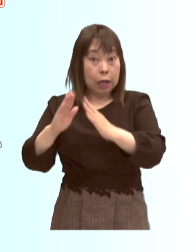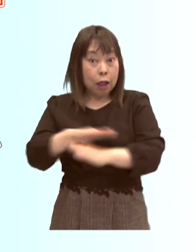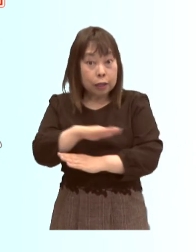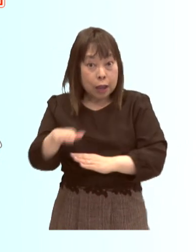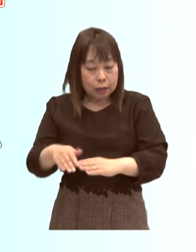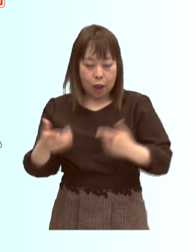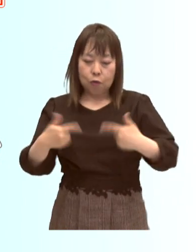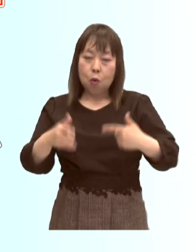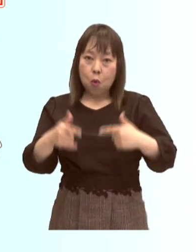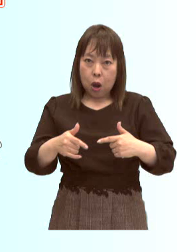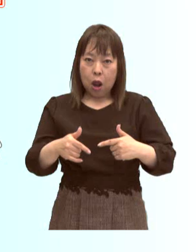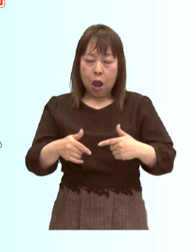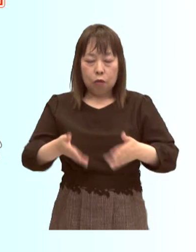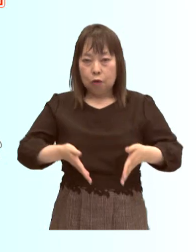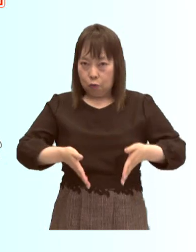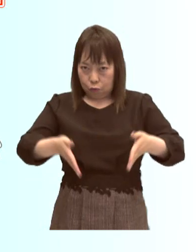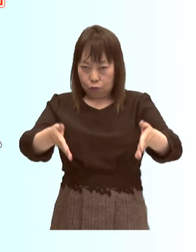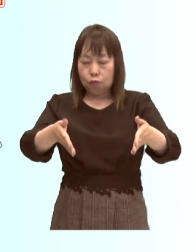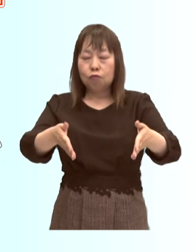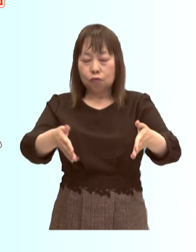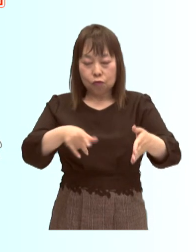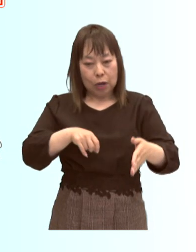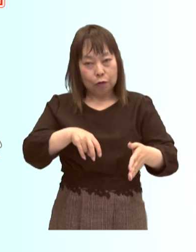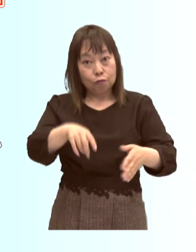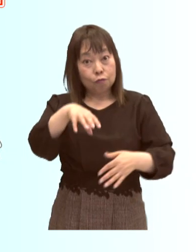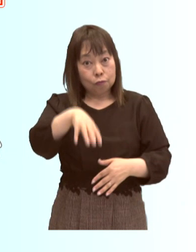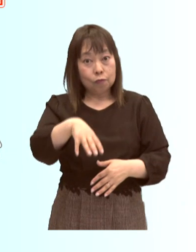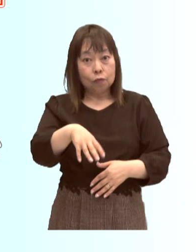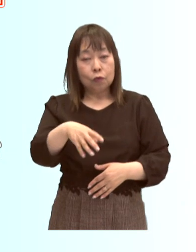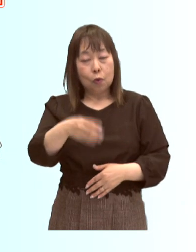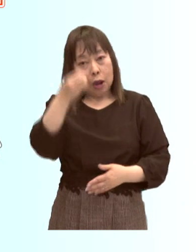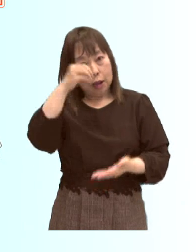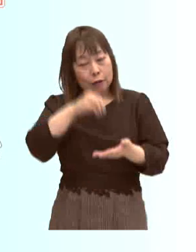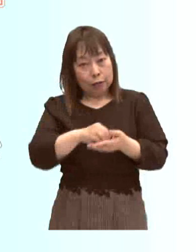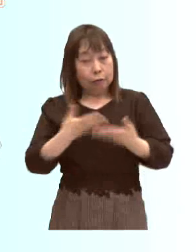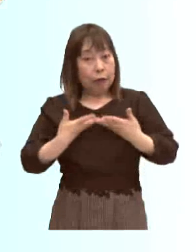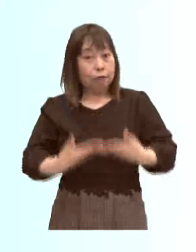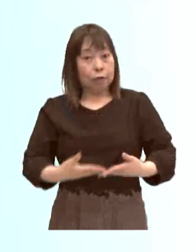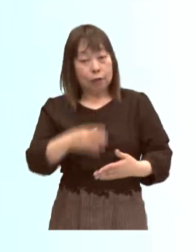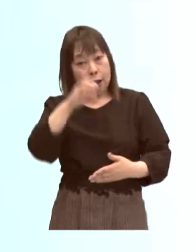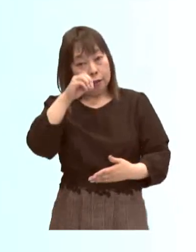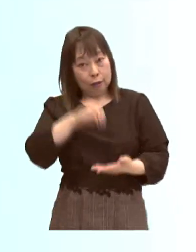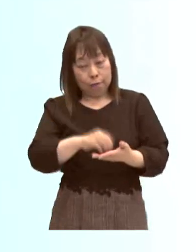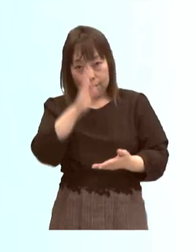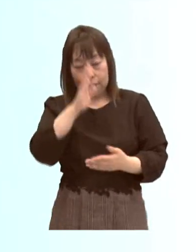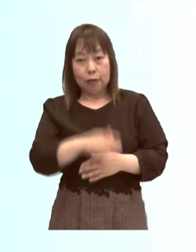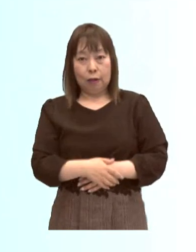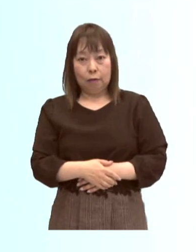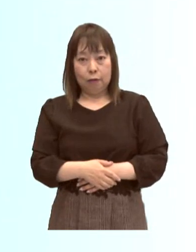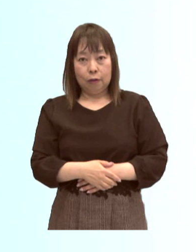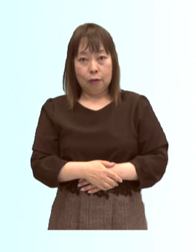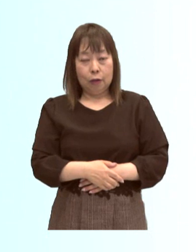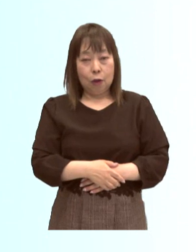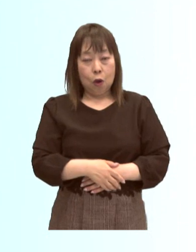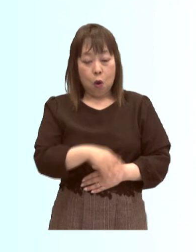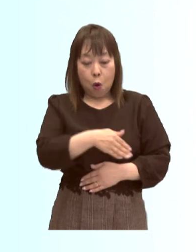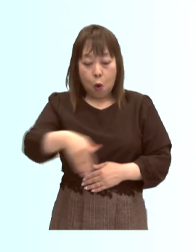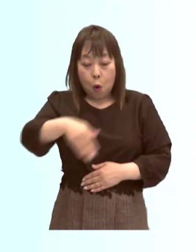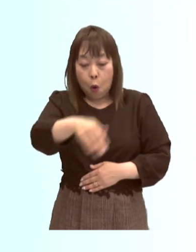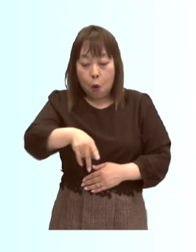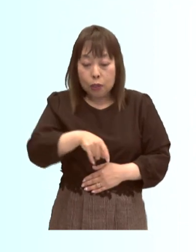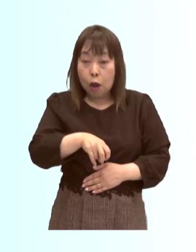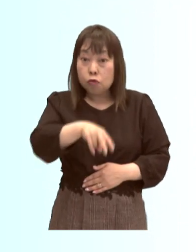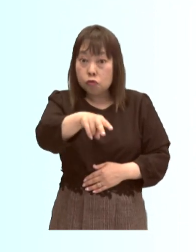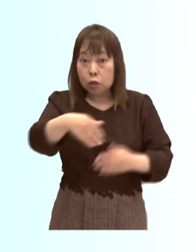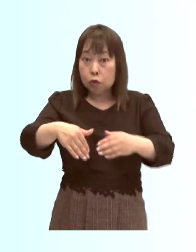通学路や生活道路等の安全を確かめましょう。横断歩行者事故等の防止と